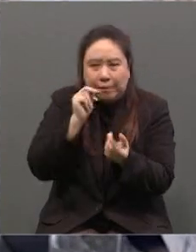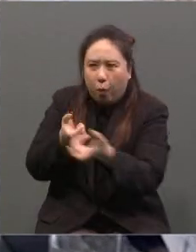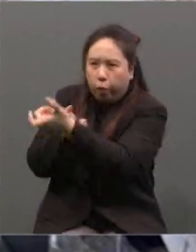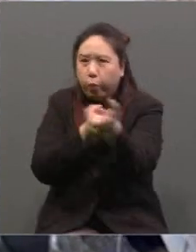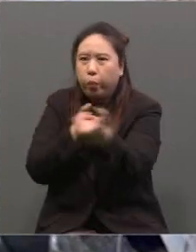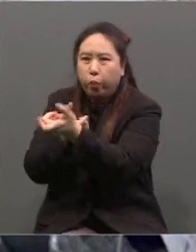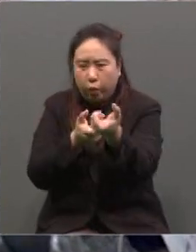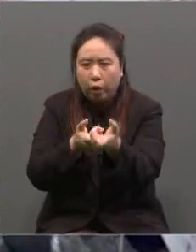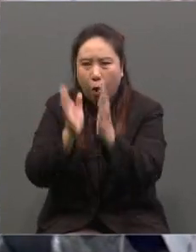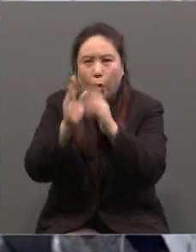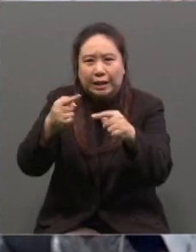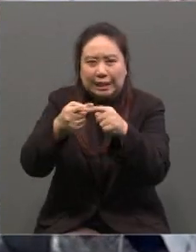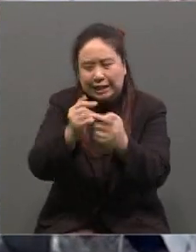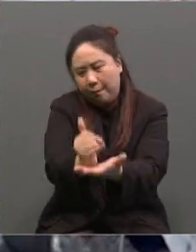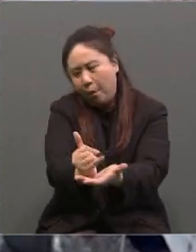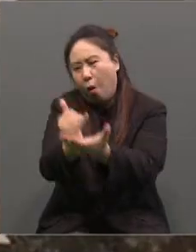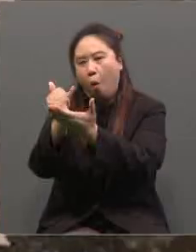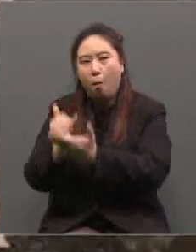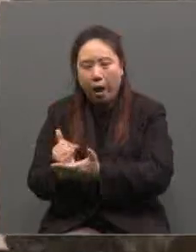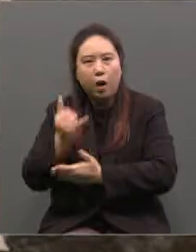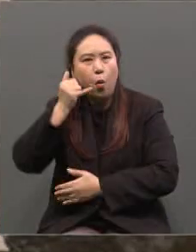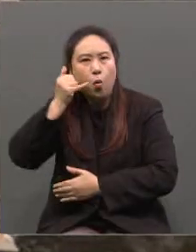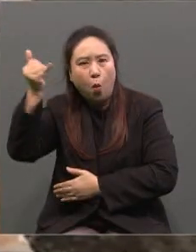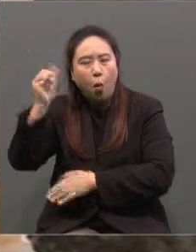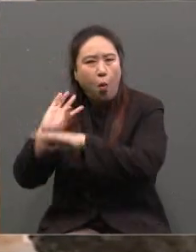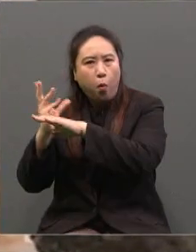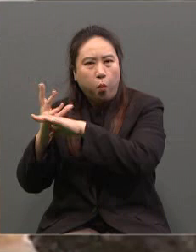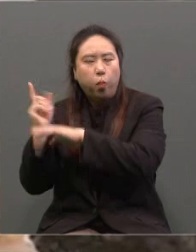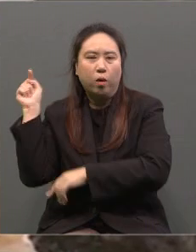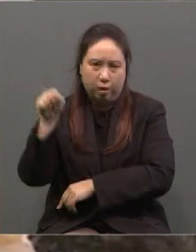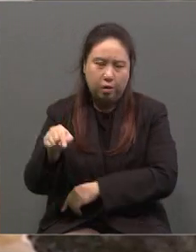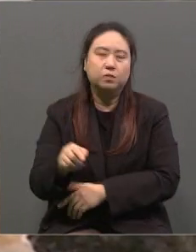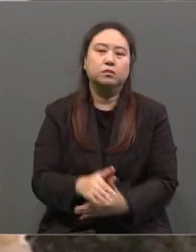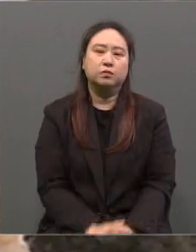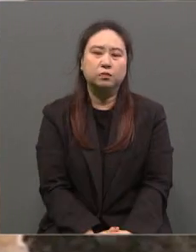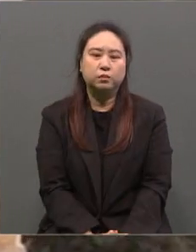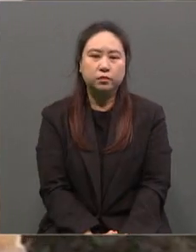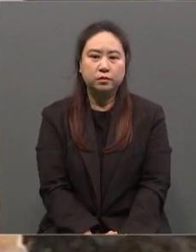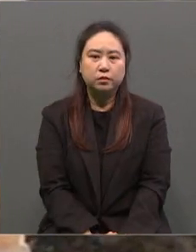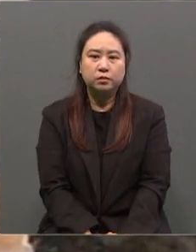ไฟแล้วก็พาตัวคนเจ็บออกมาแล้วก็รีบแจ้งหน่วยกู้ภัยในทันทีค่ะ